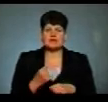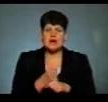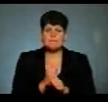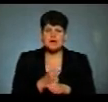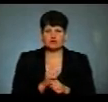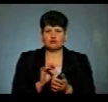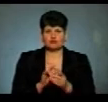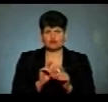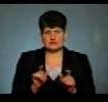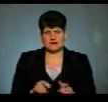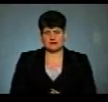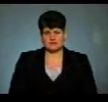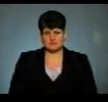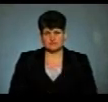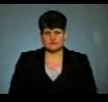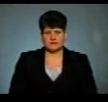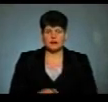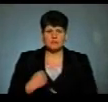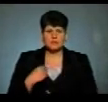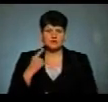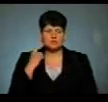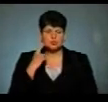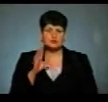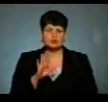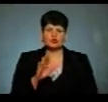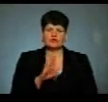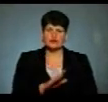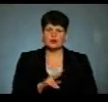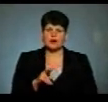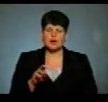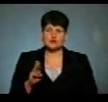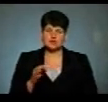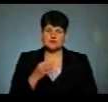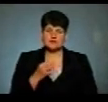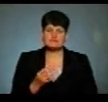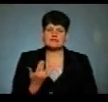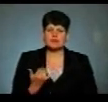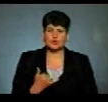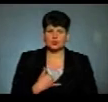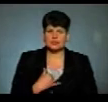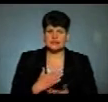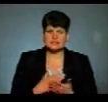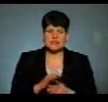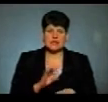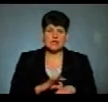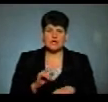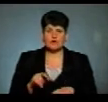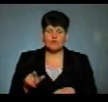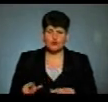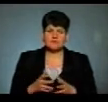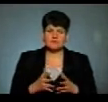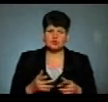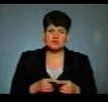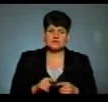лабораторному центрі. Ми почули, що Віктор Ляшко сказав, що скільки в нас є хворих, і здебільшого це